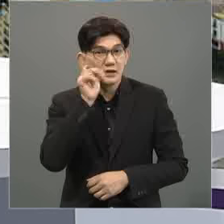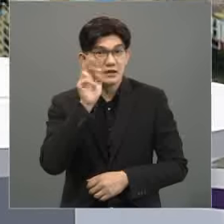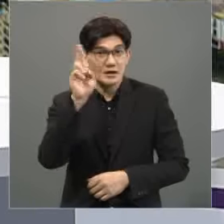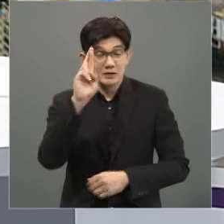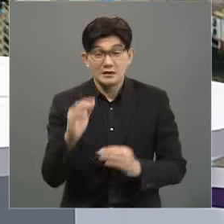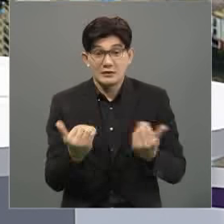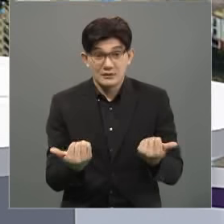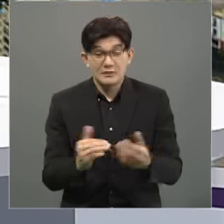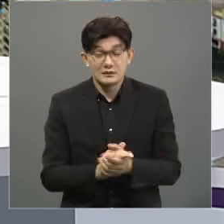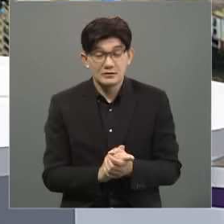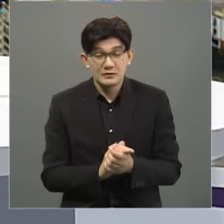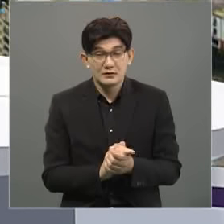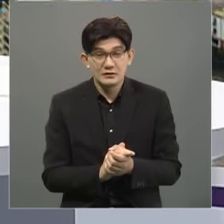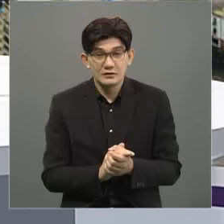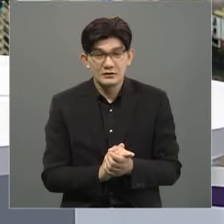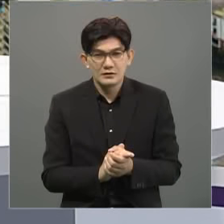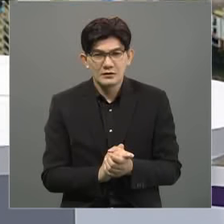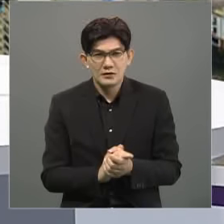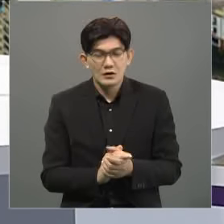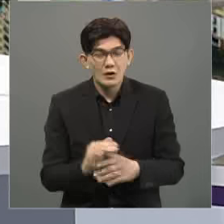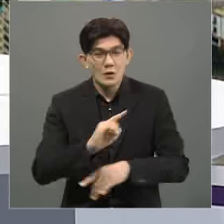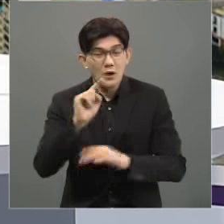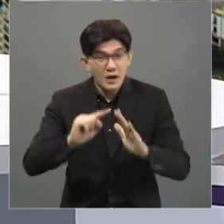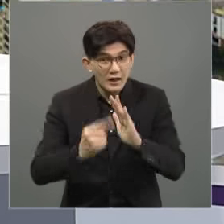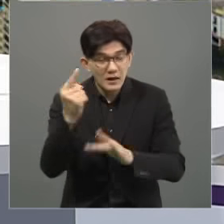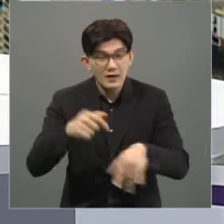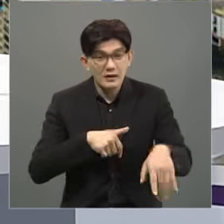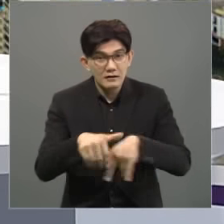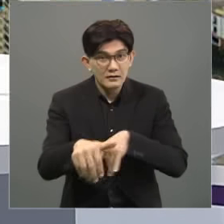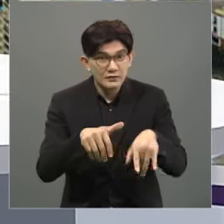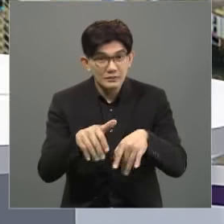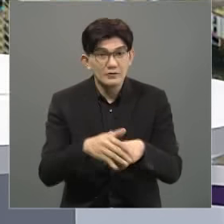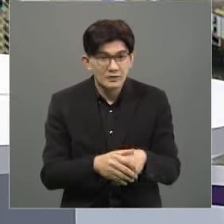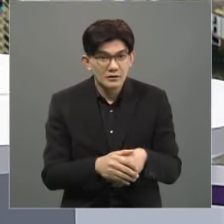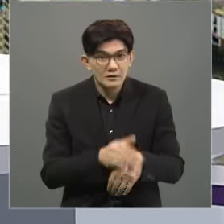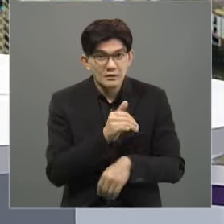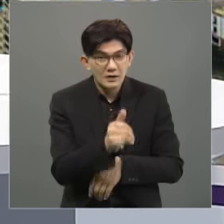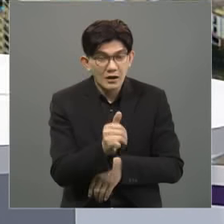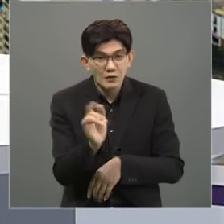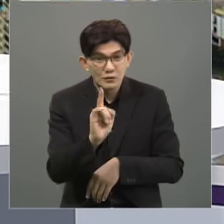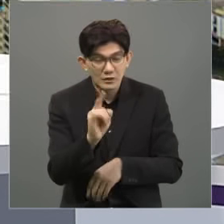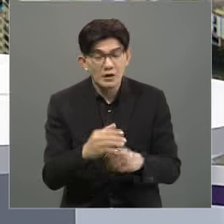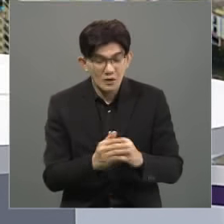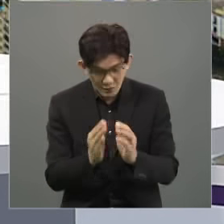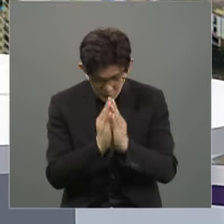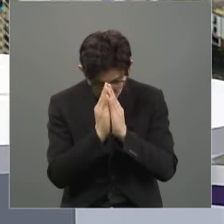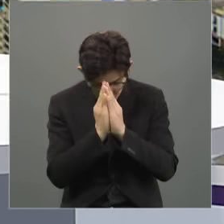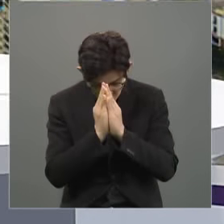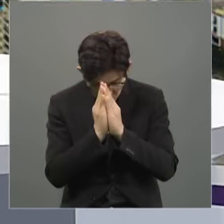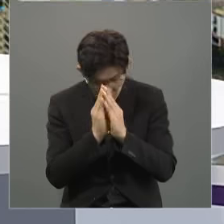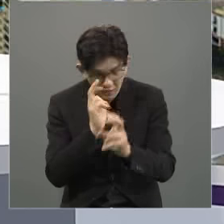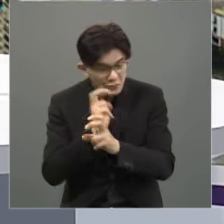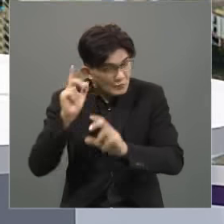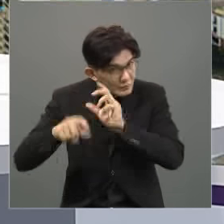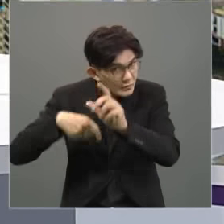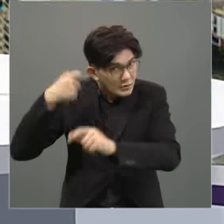คุณผู้ชมช่วงนี้พาไปดูบรรยากาศวันแรกค่ะของประชาชนที่สามารถเดินทางเข้าไปสักการะบูชาพระบรมสารีริก